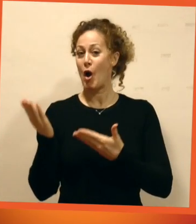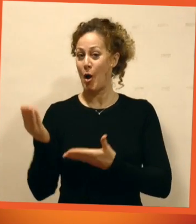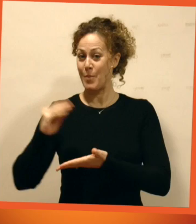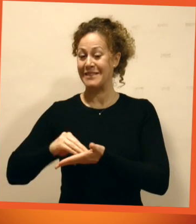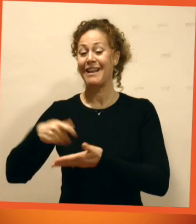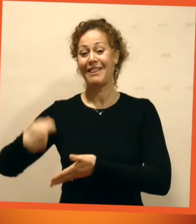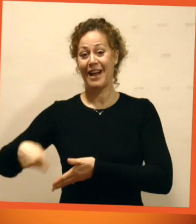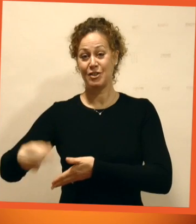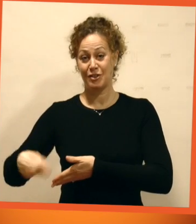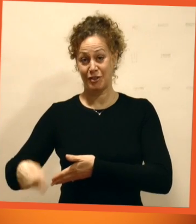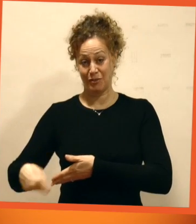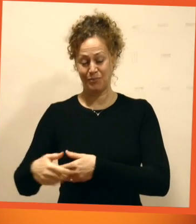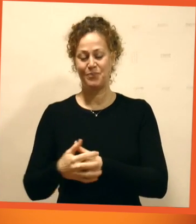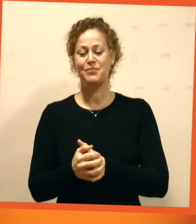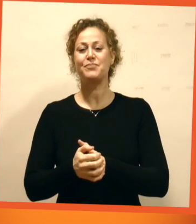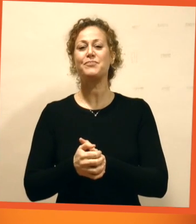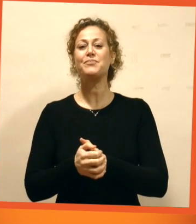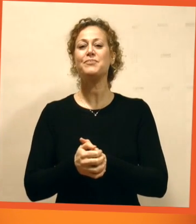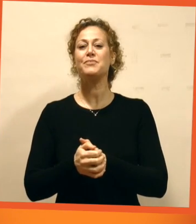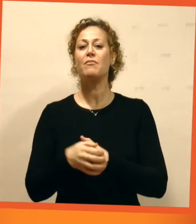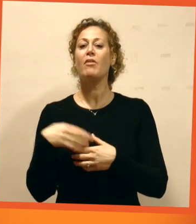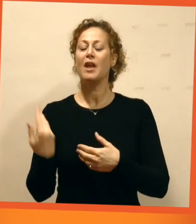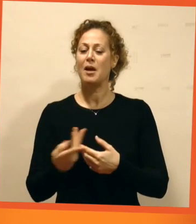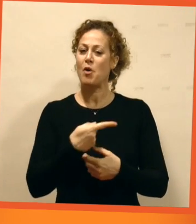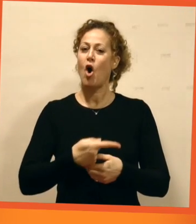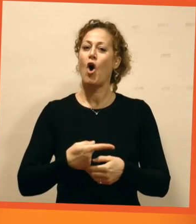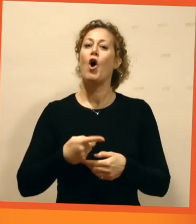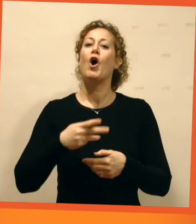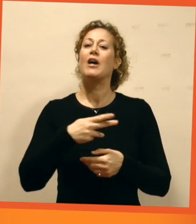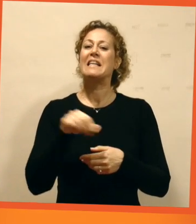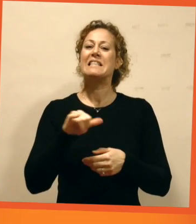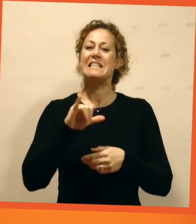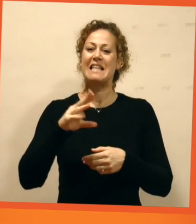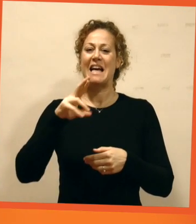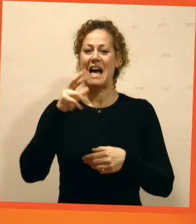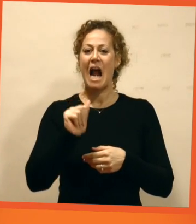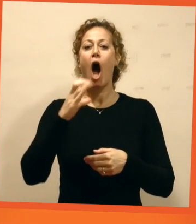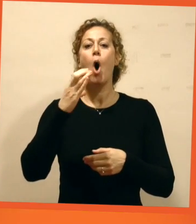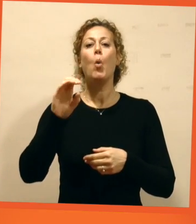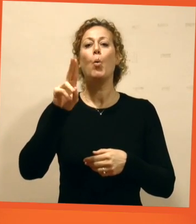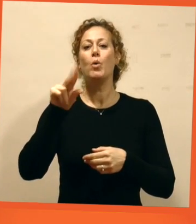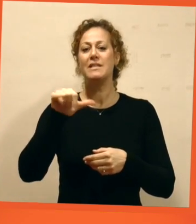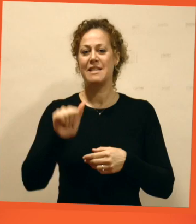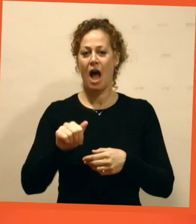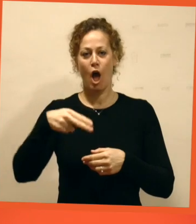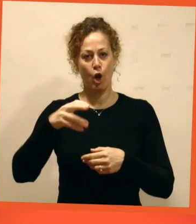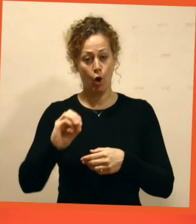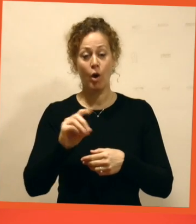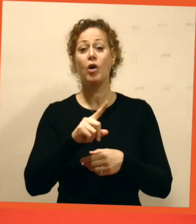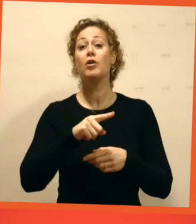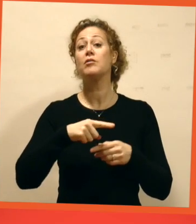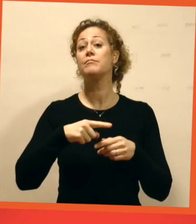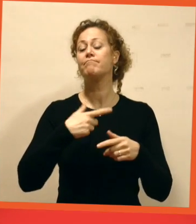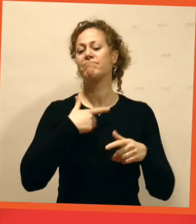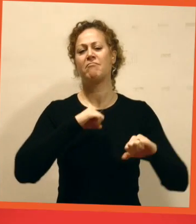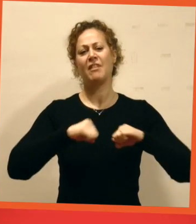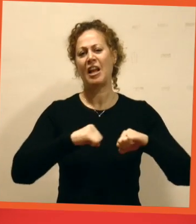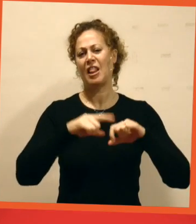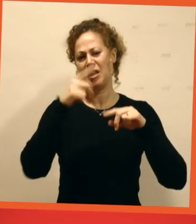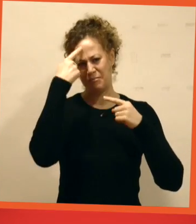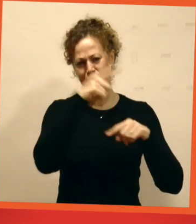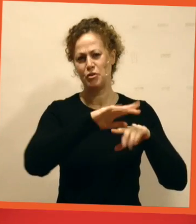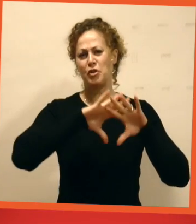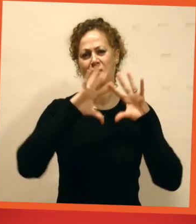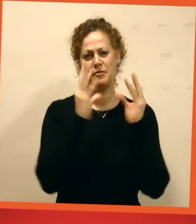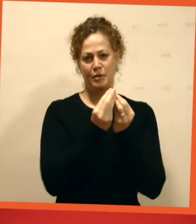Siracusano, segretaria, coordinatrice della rete dell'associazione. Buongiorno a tutti. Ciao a tutti. E Emma Marzini, che ci